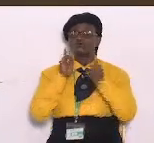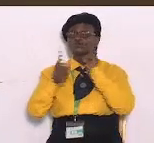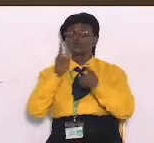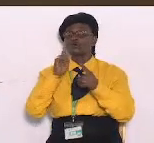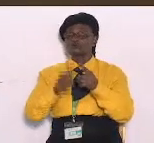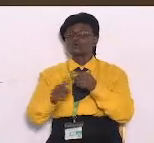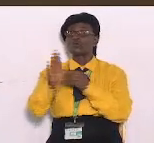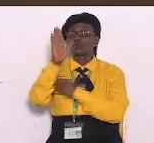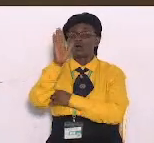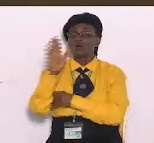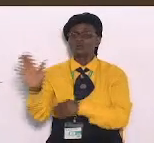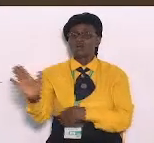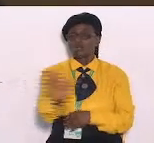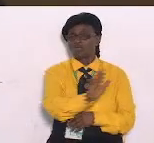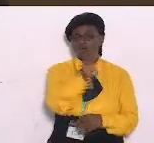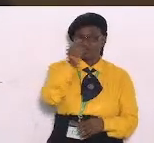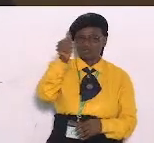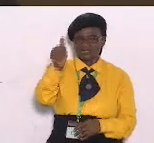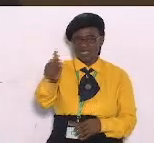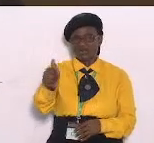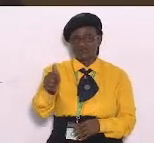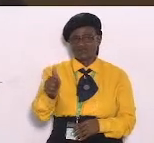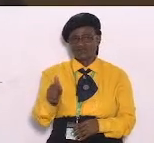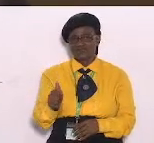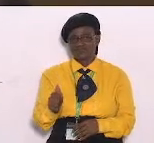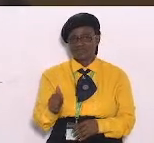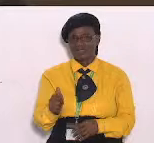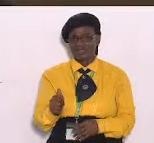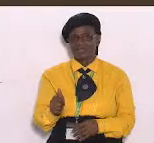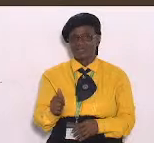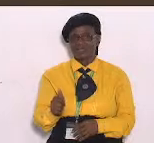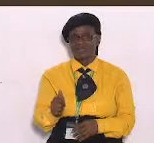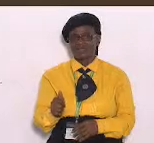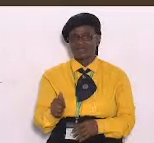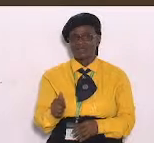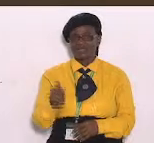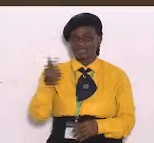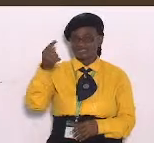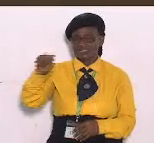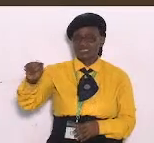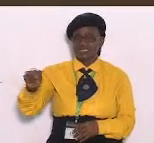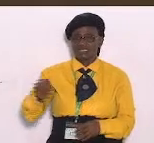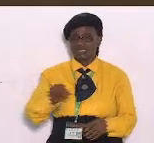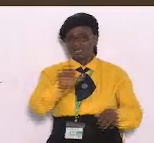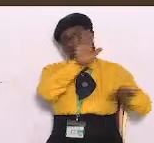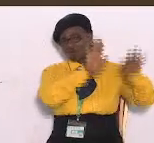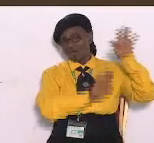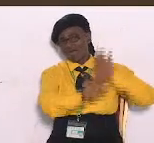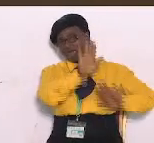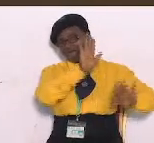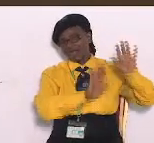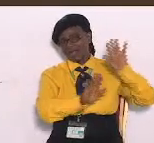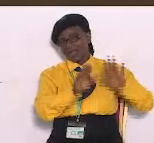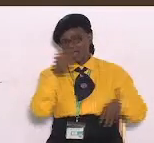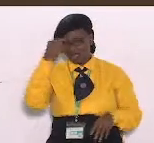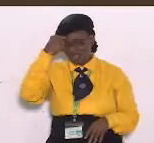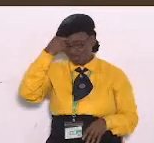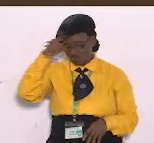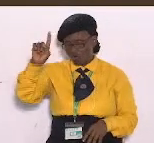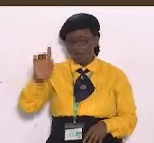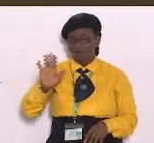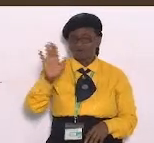Dieu avant que tu ne quittes ici cette nuit le siège sur tes